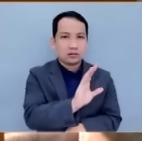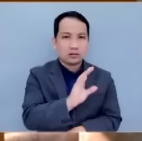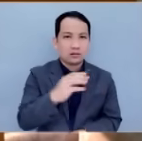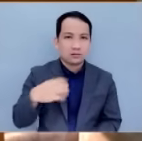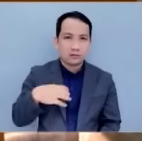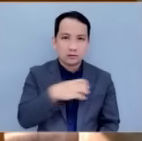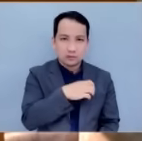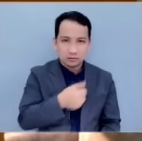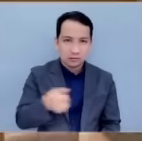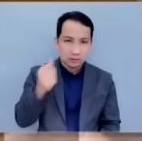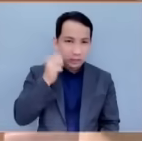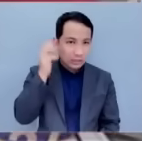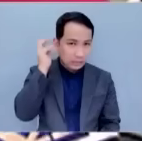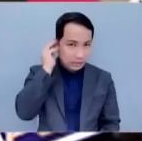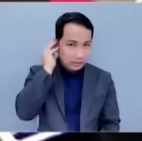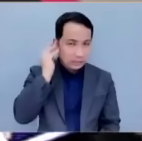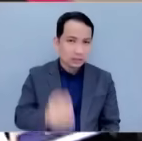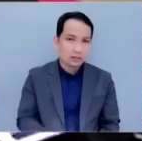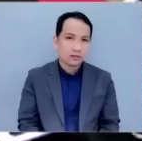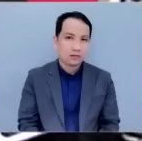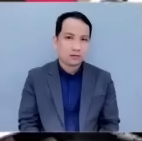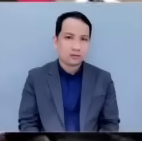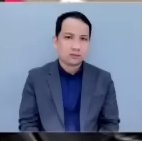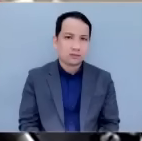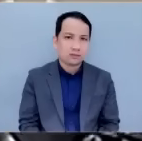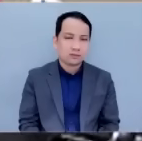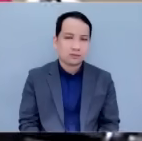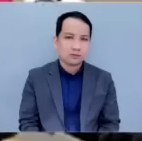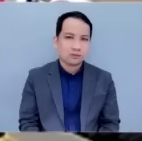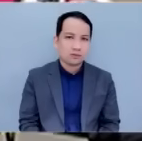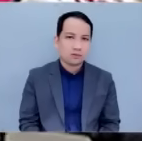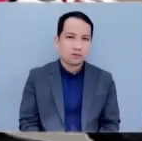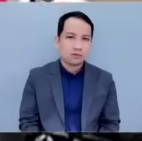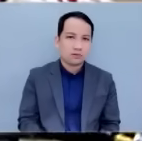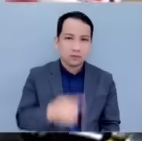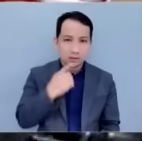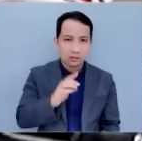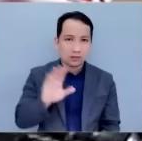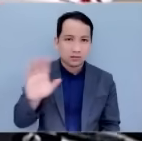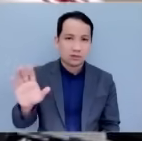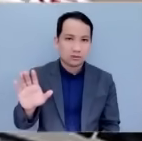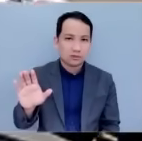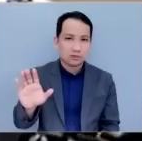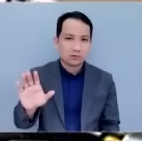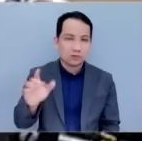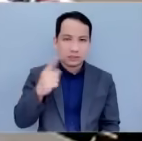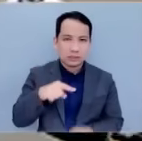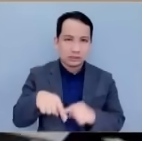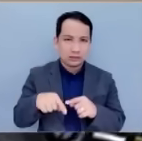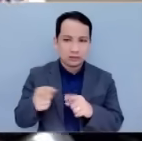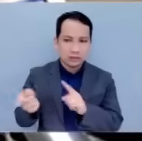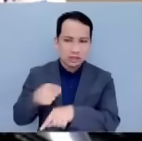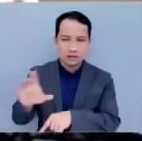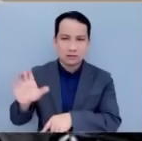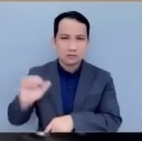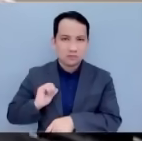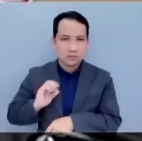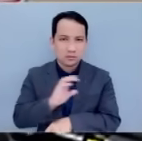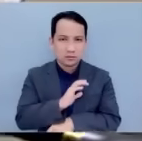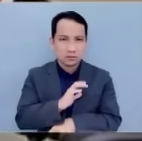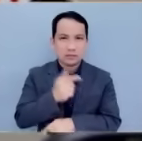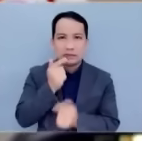Martin Romualdez. Maraming ugong, pero lahat ng ugong galing sa Kongreso, hindi sa senador. Nakakatawa nga